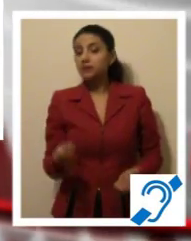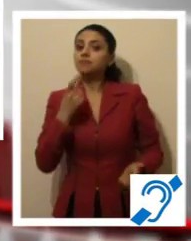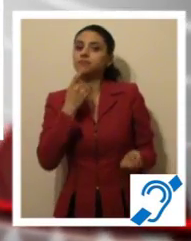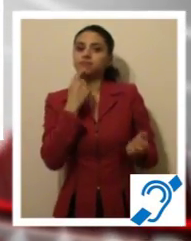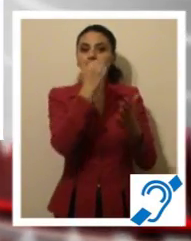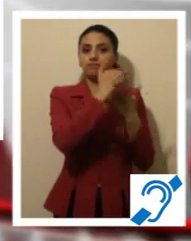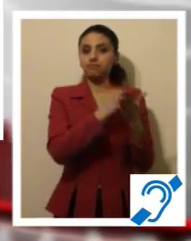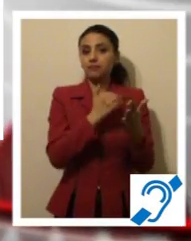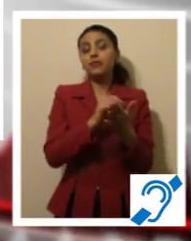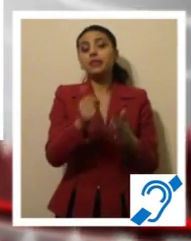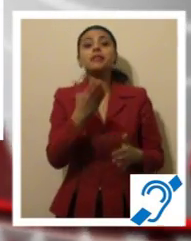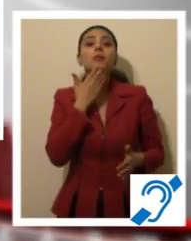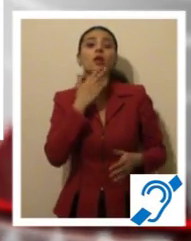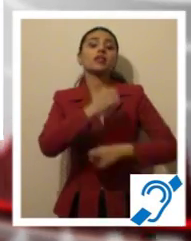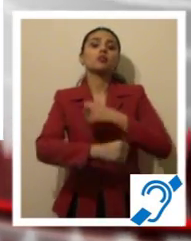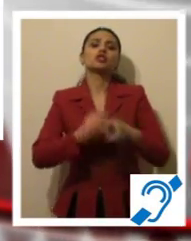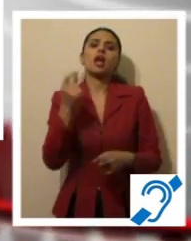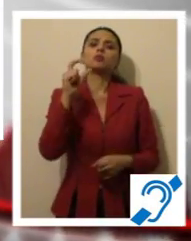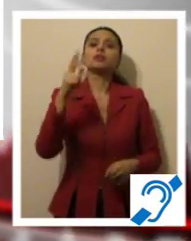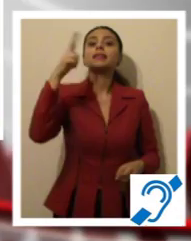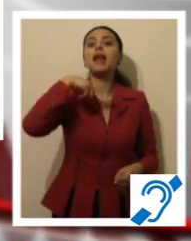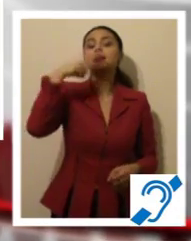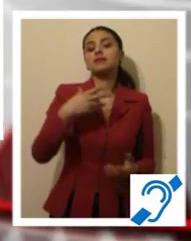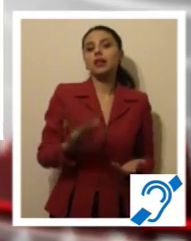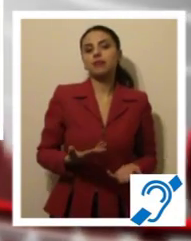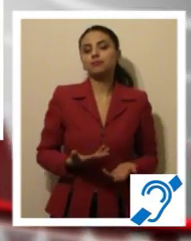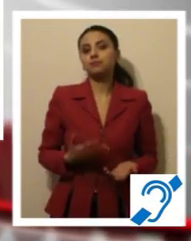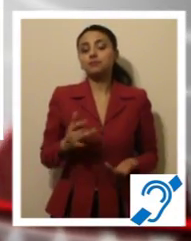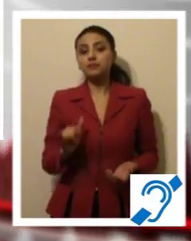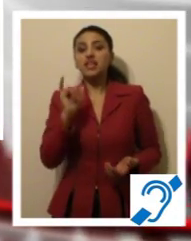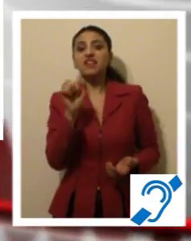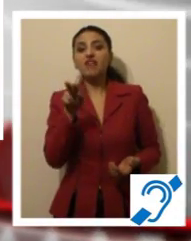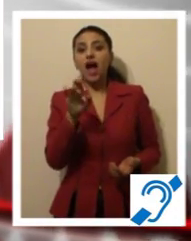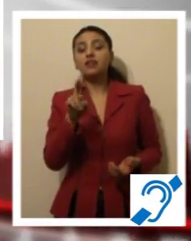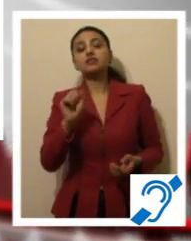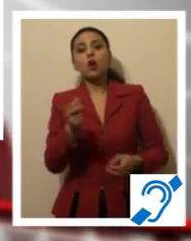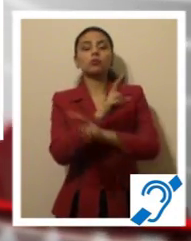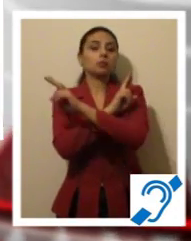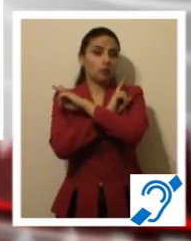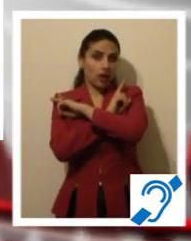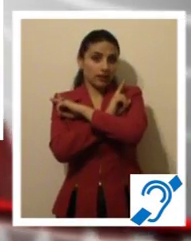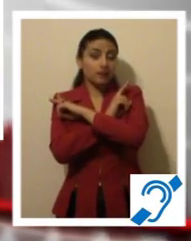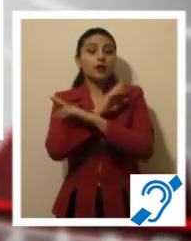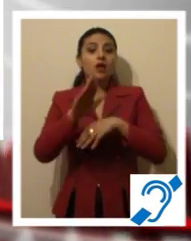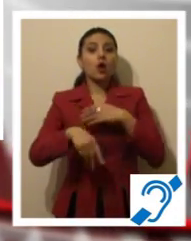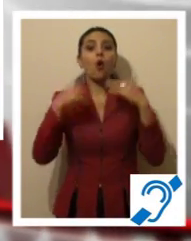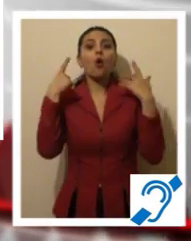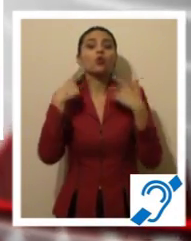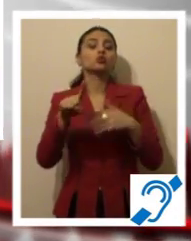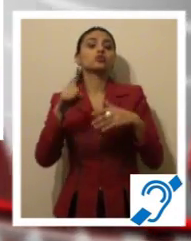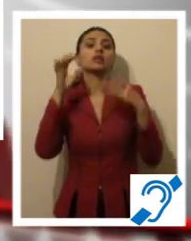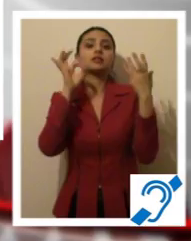incapacitate temporară de muncă de cel puțin 3 zile calendaristice, invaliditate sau deces. Din cele 107 accidente de